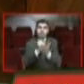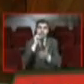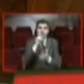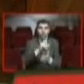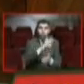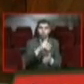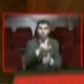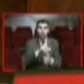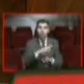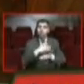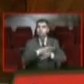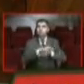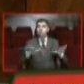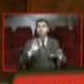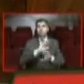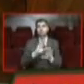الجاي